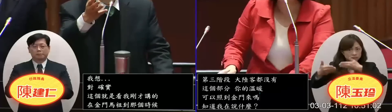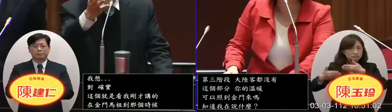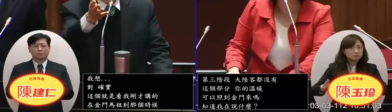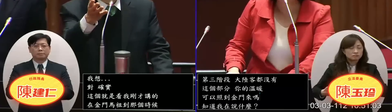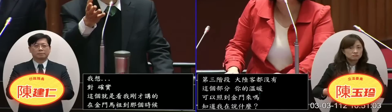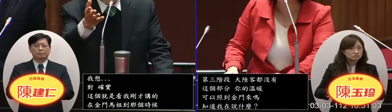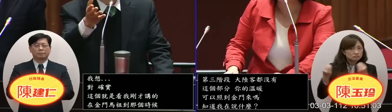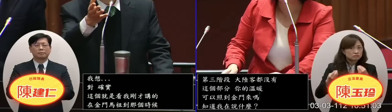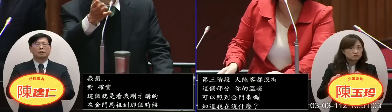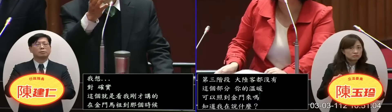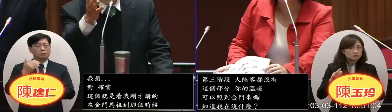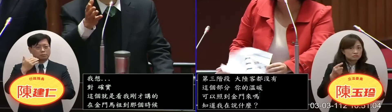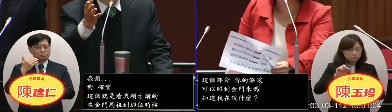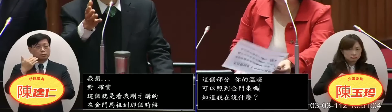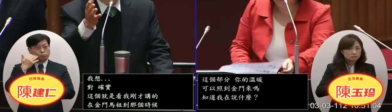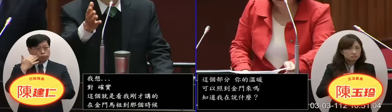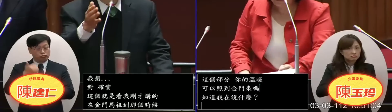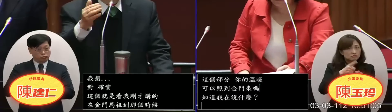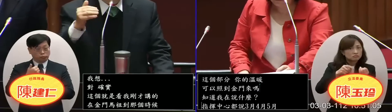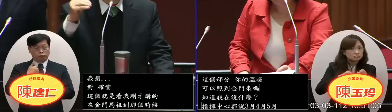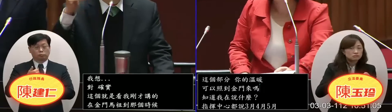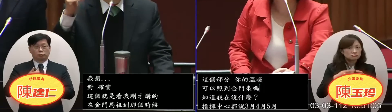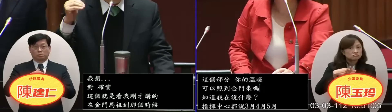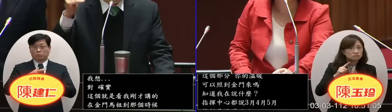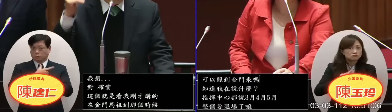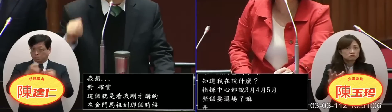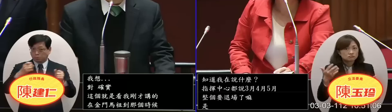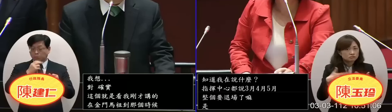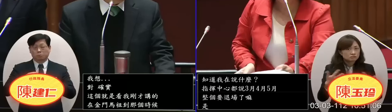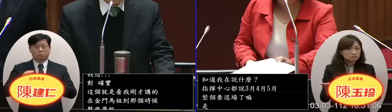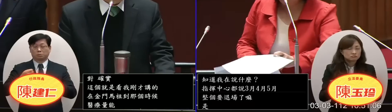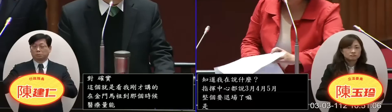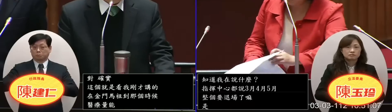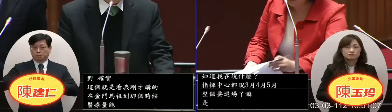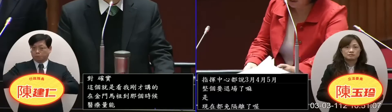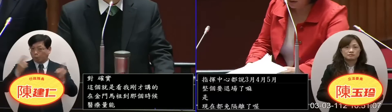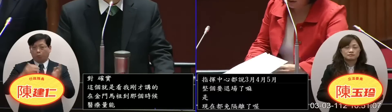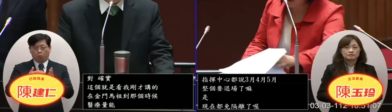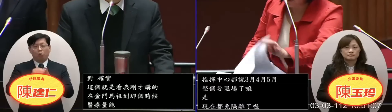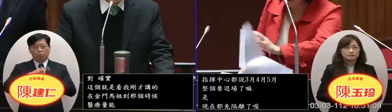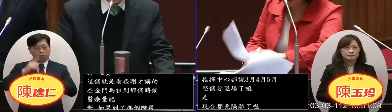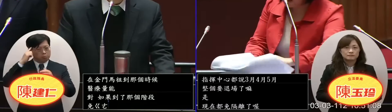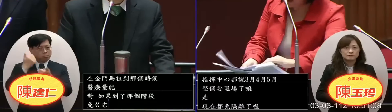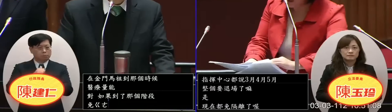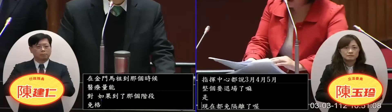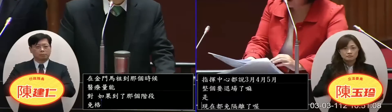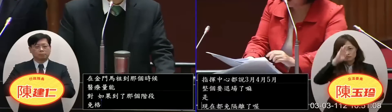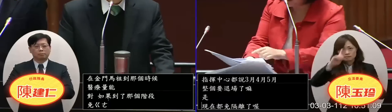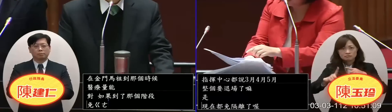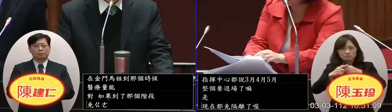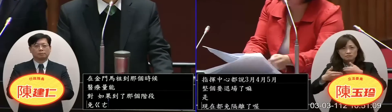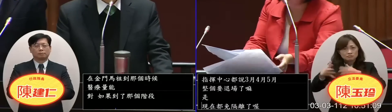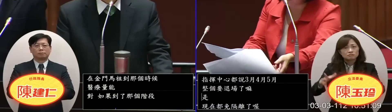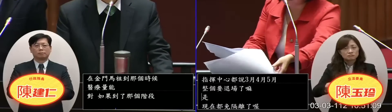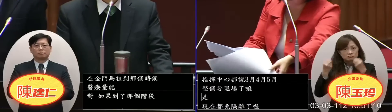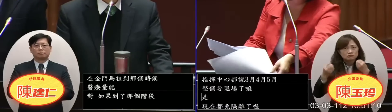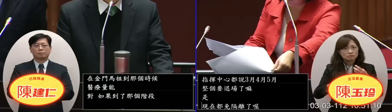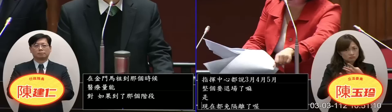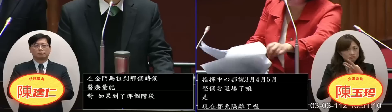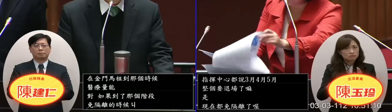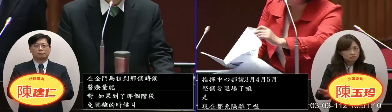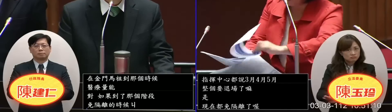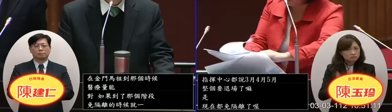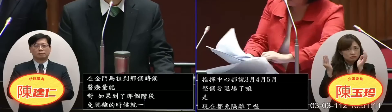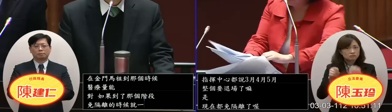还有什么医疗量的问题，你可以告诉我吗？ 到了那个阶段免隔离的时候，我们当然就要来考虑了。是 免隔离，那哪一个阶段就开始了？三月份就开